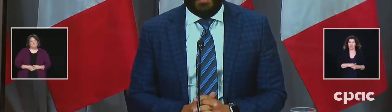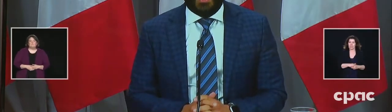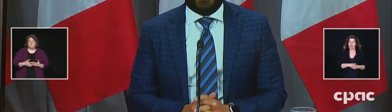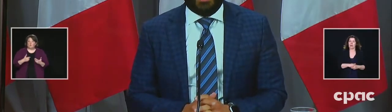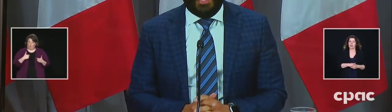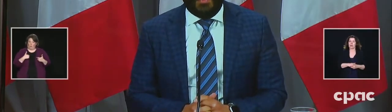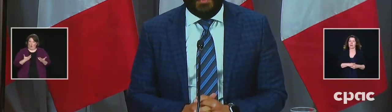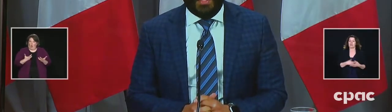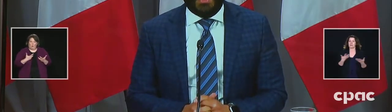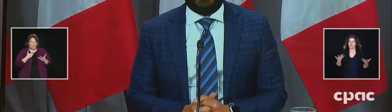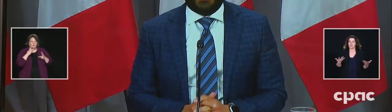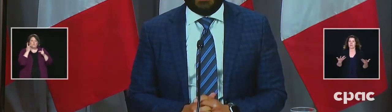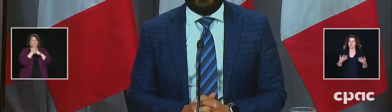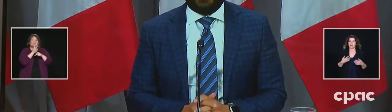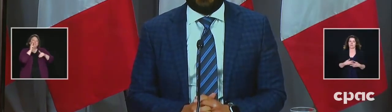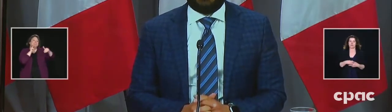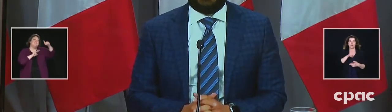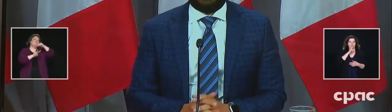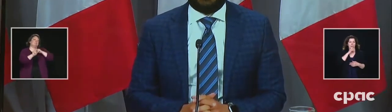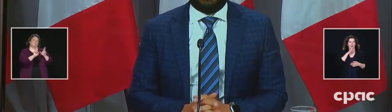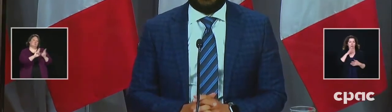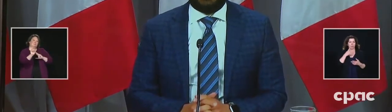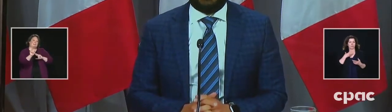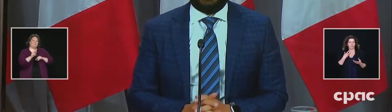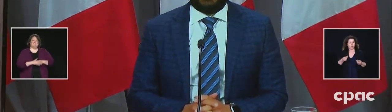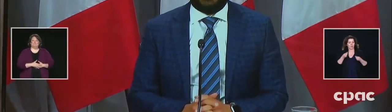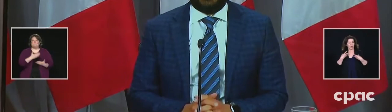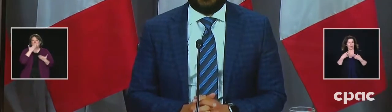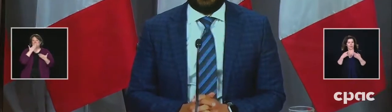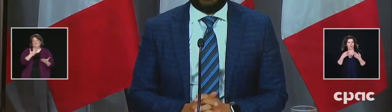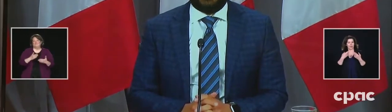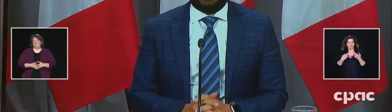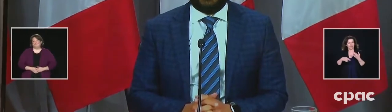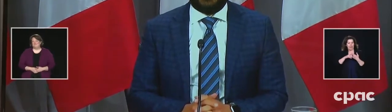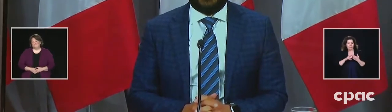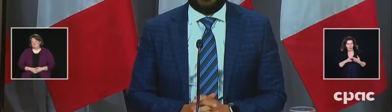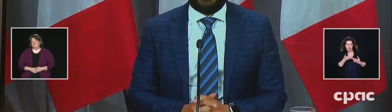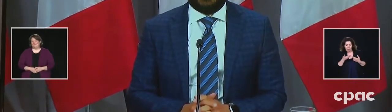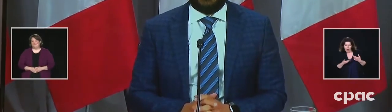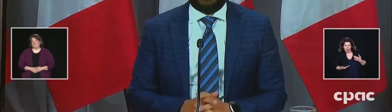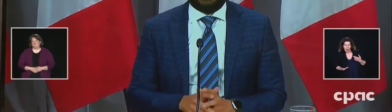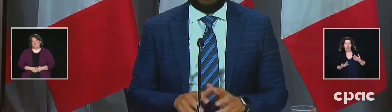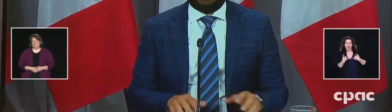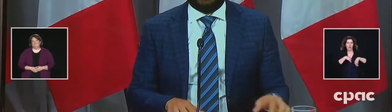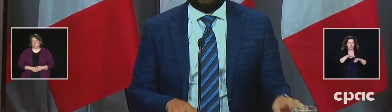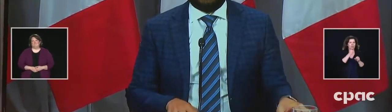future. Thank you very much. Merci beaucoup. Okay, thank you very much, Nav. Et maintenant, je